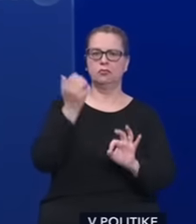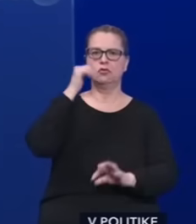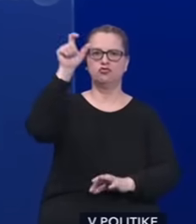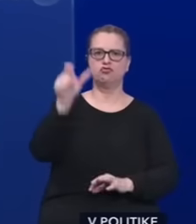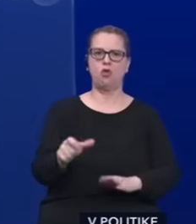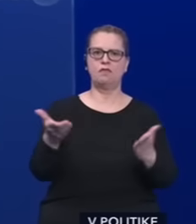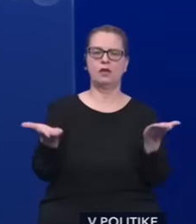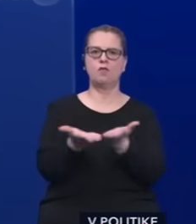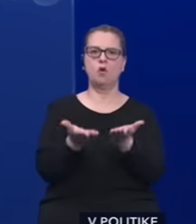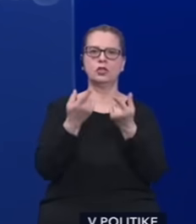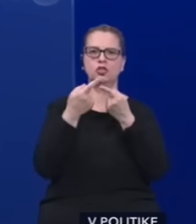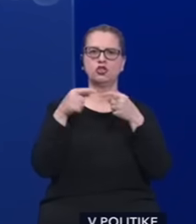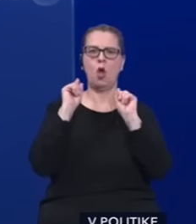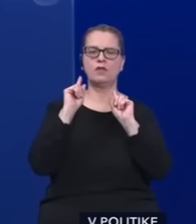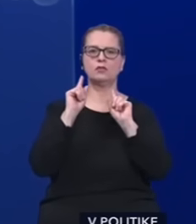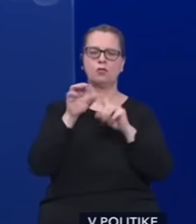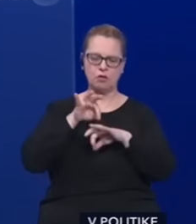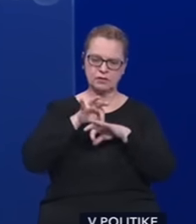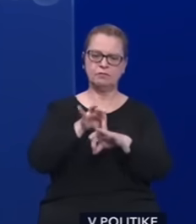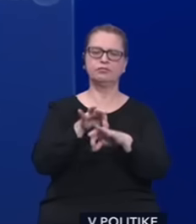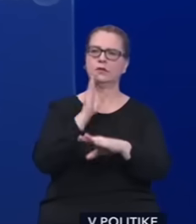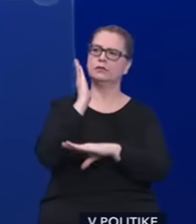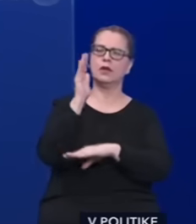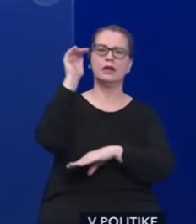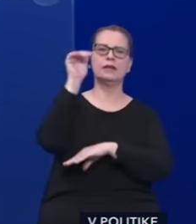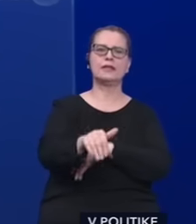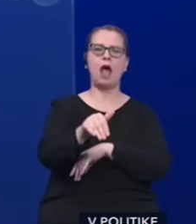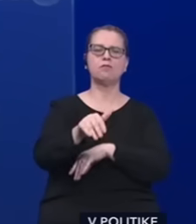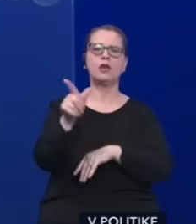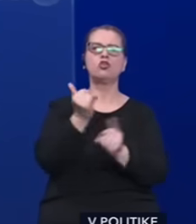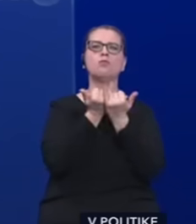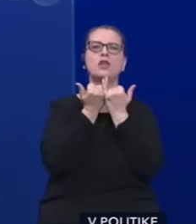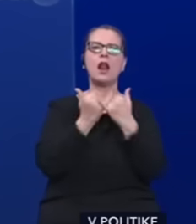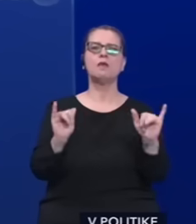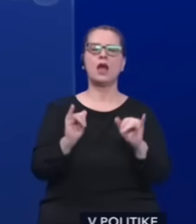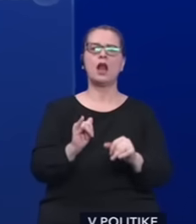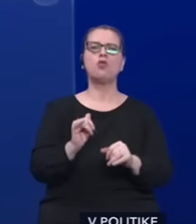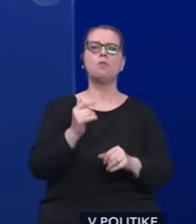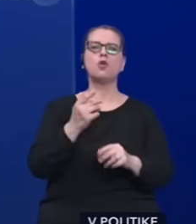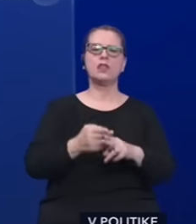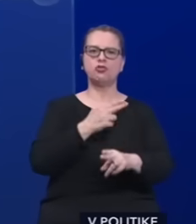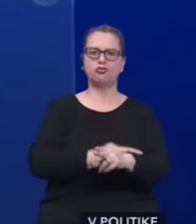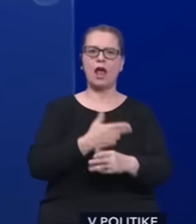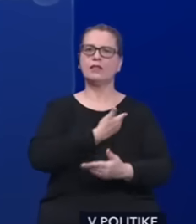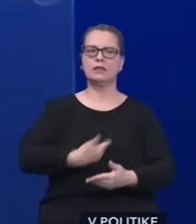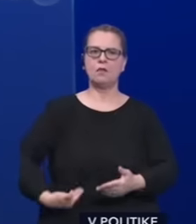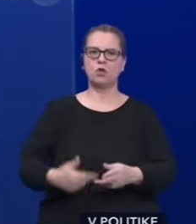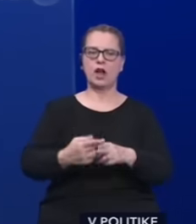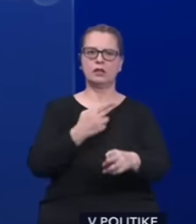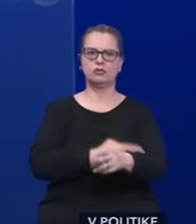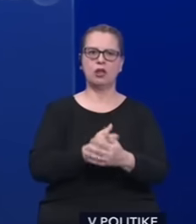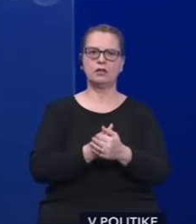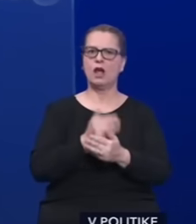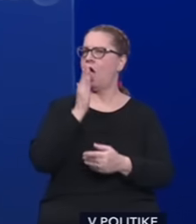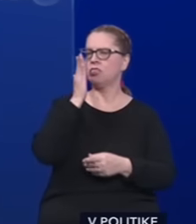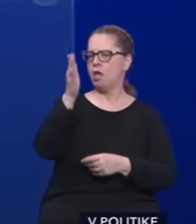kontinuálne bude Slovensko vedieť smerovať na západ. Bude to liberálna, slobodná krajina, bude to demokratická krajina a nebudeme tu